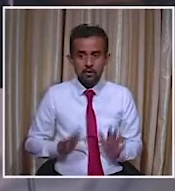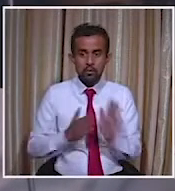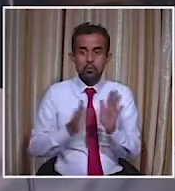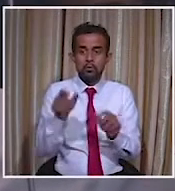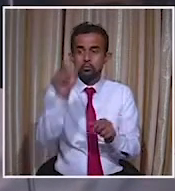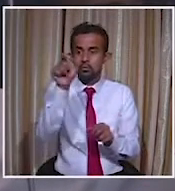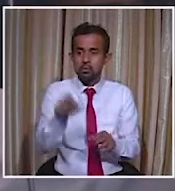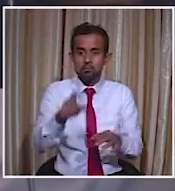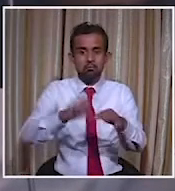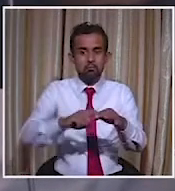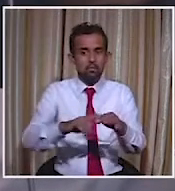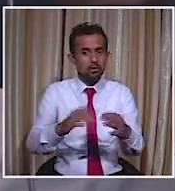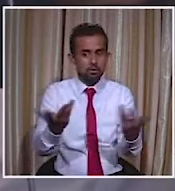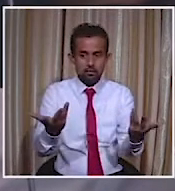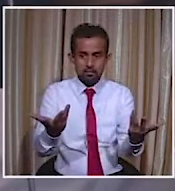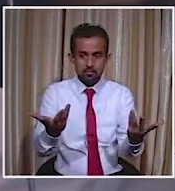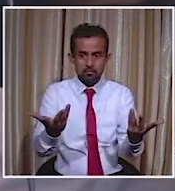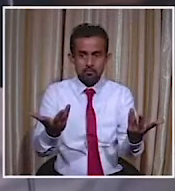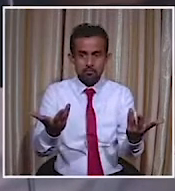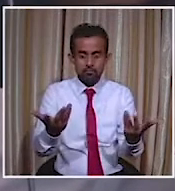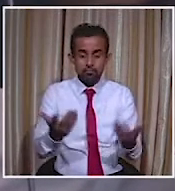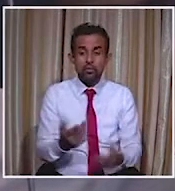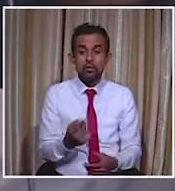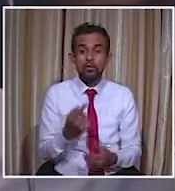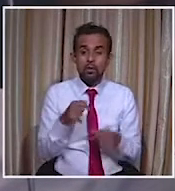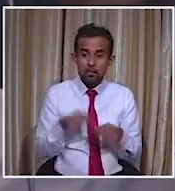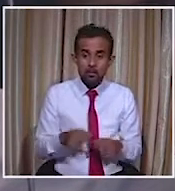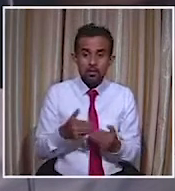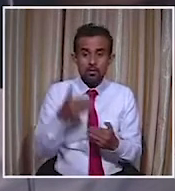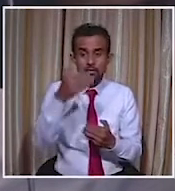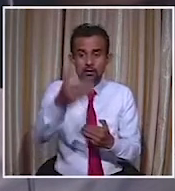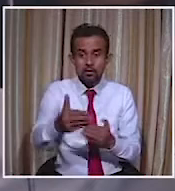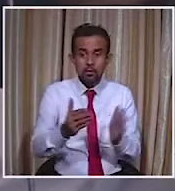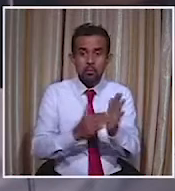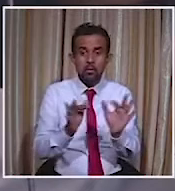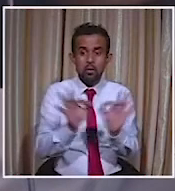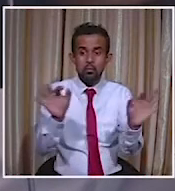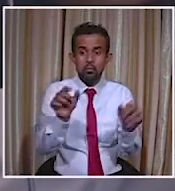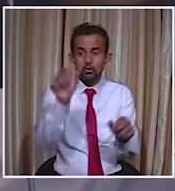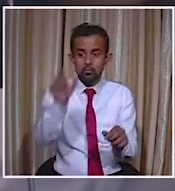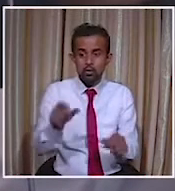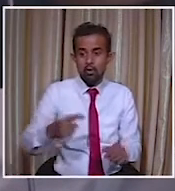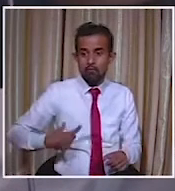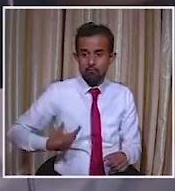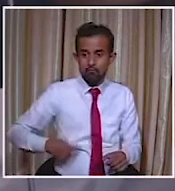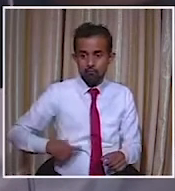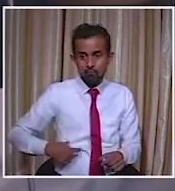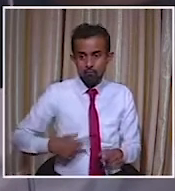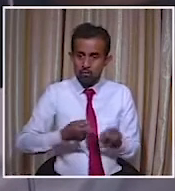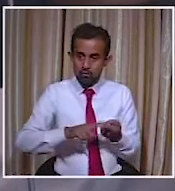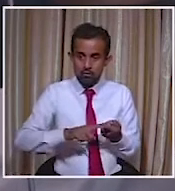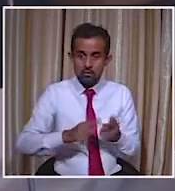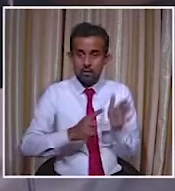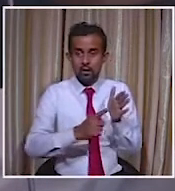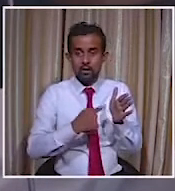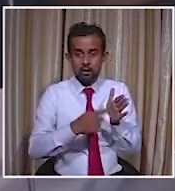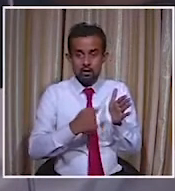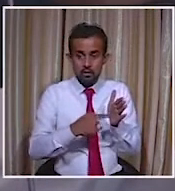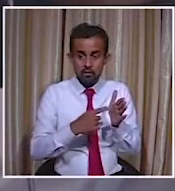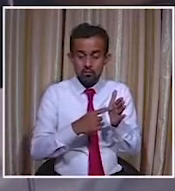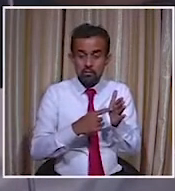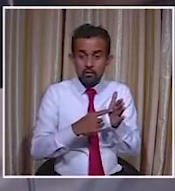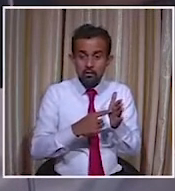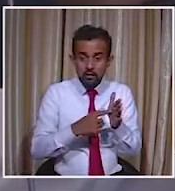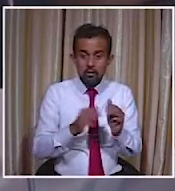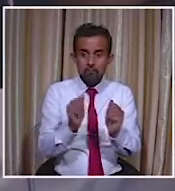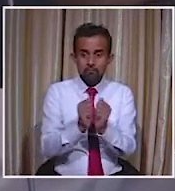මාධ්‍යකරුවන්ගේ ප්‍රශ්නයක් නෙමෙයි. ඒ නිසා කරුණාකරලා මින් ඉදිරියට මාධ්‍යකරුවෝ ස්මාර්ට්ෆෝන් එකකින් හරි ටැබ් උපකරණයකින් හරි